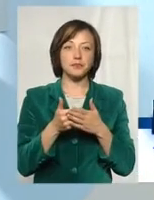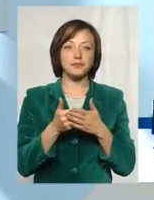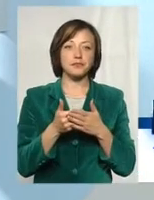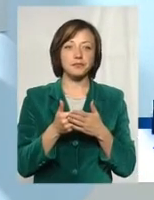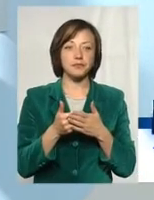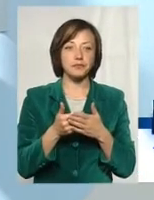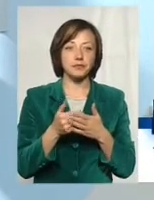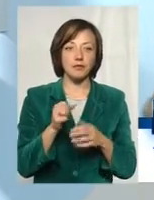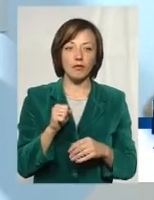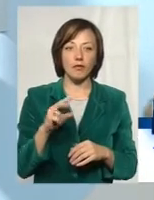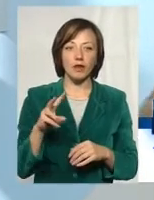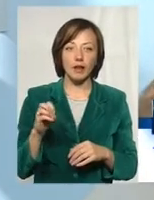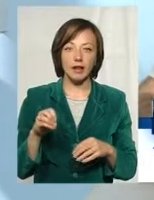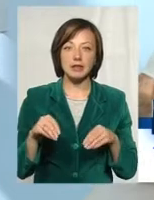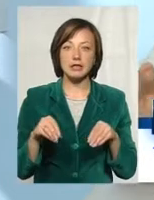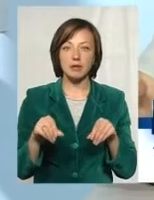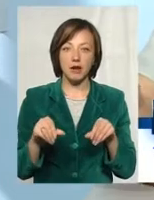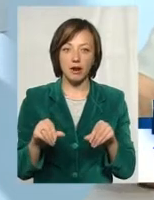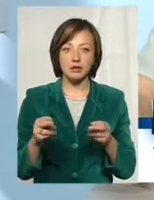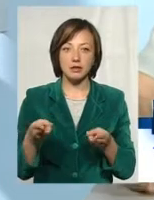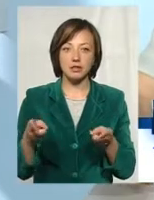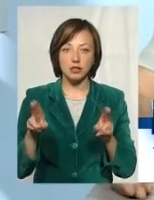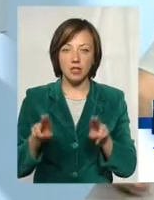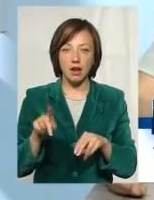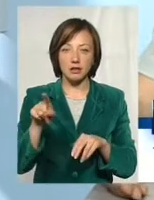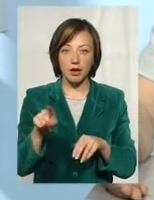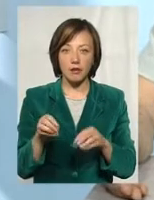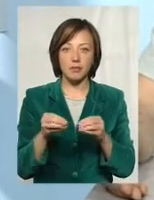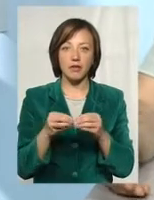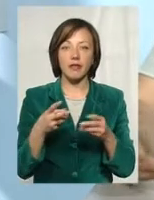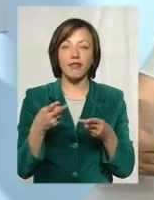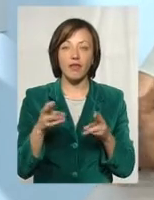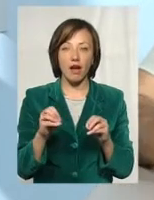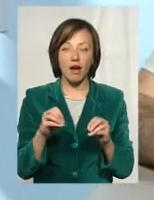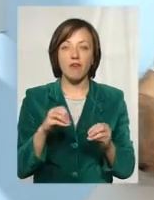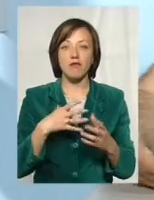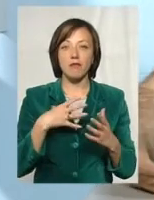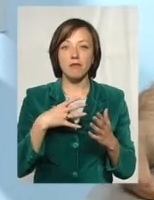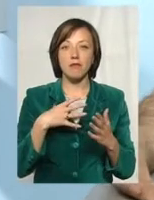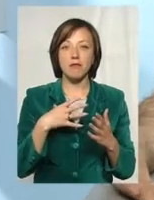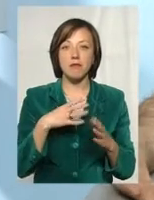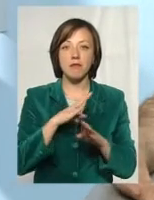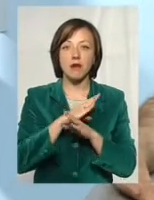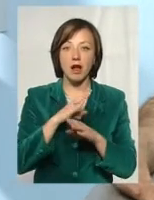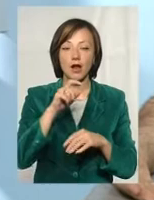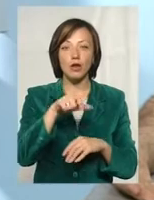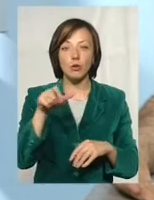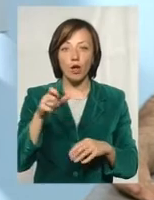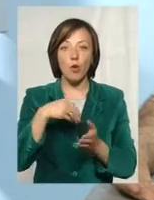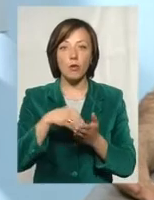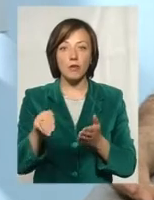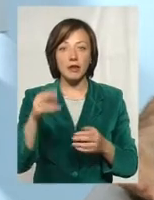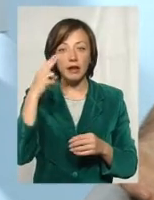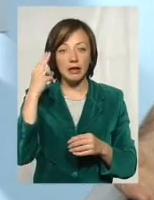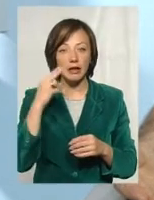від голодної смерті. Але земля залишалася там, де вмирали люди. Але купили її